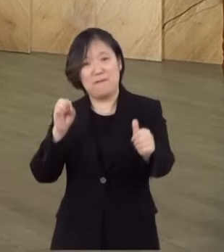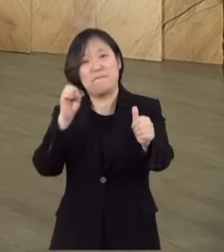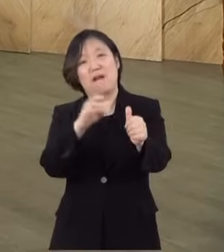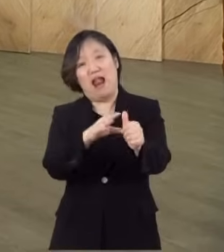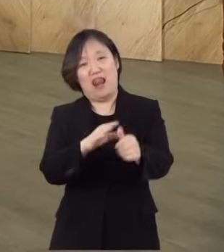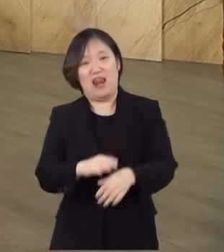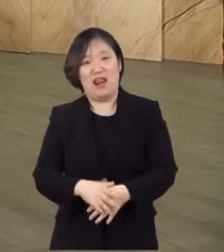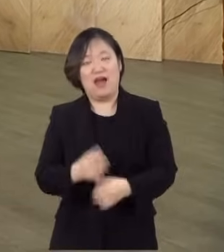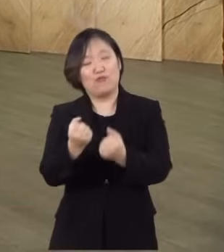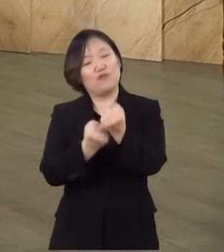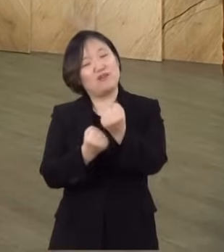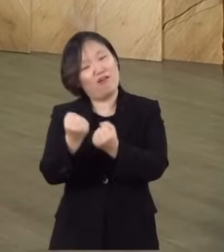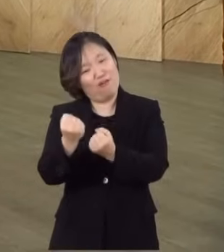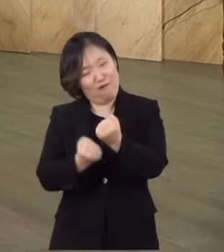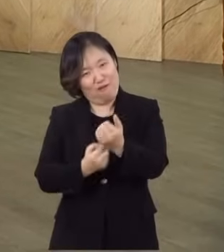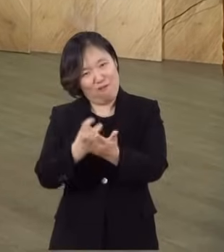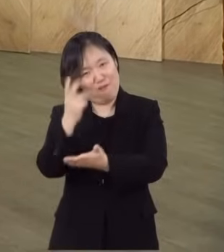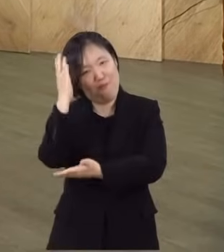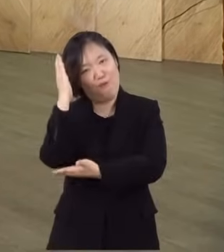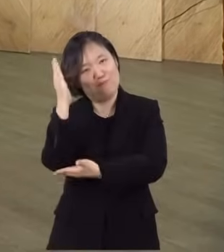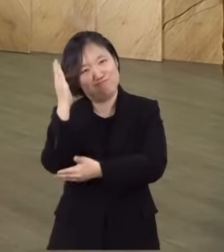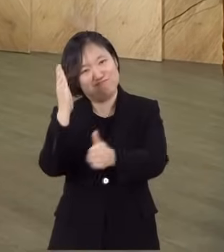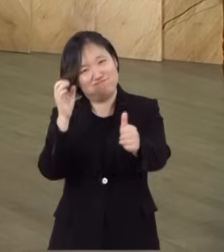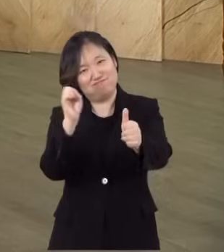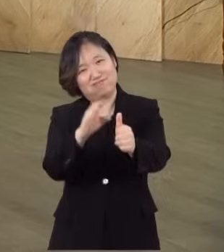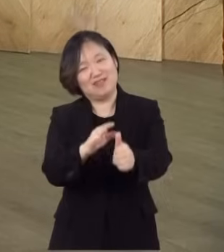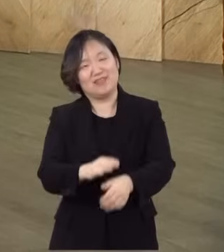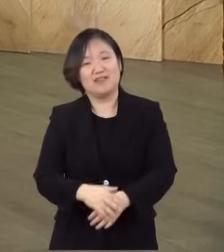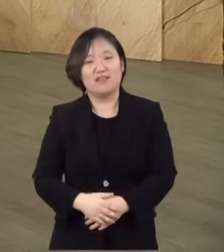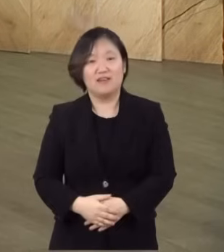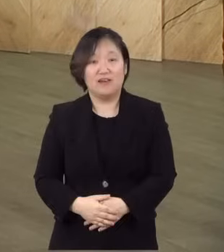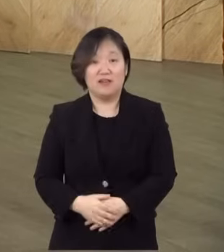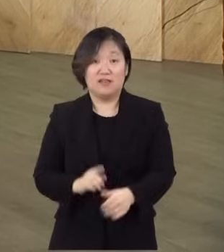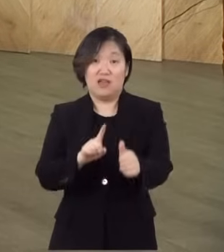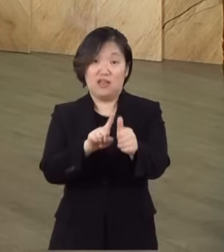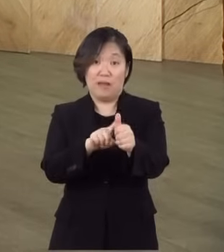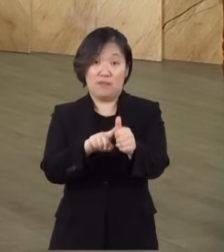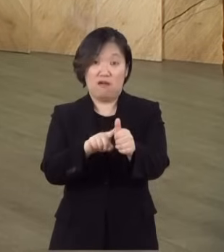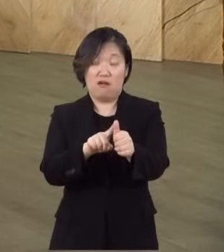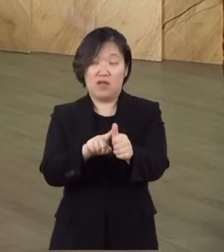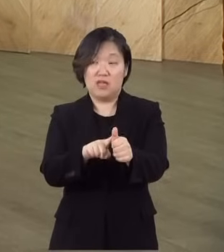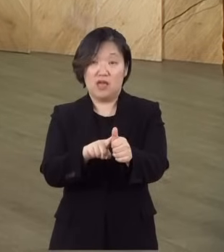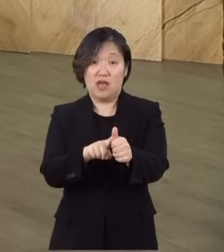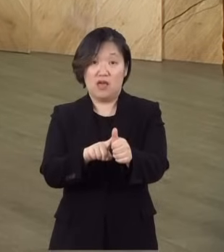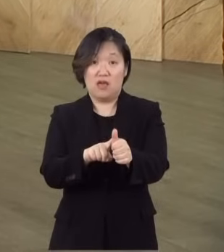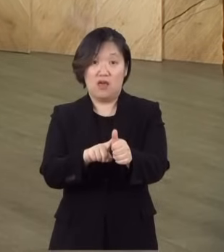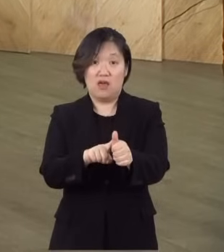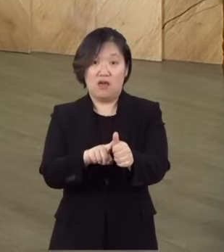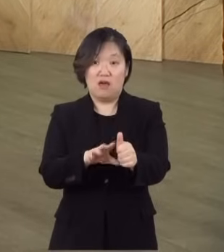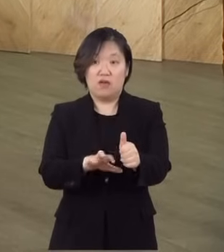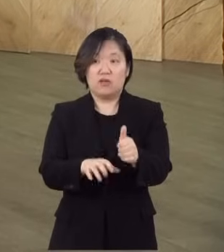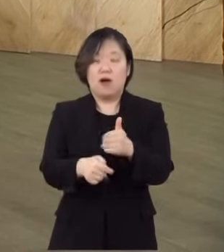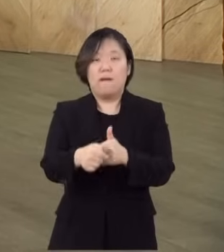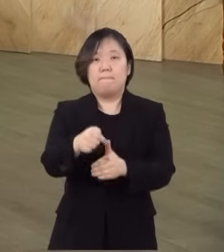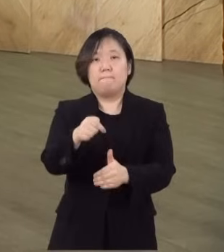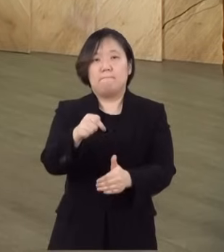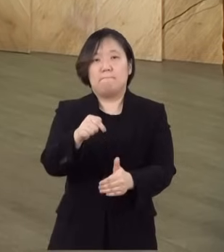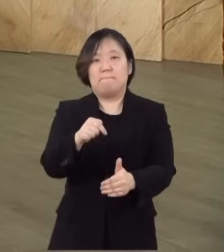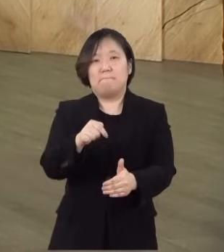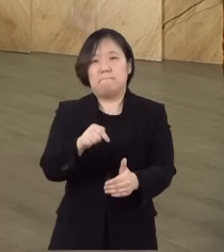향해서 부처님께서 자상하게 법문을 설하시는 그 뱃사공이 그